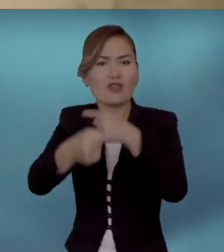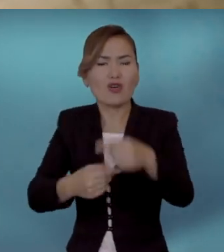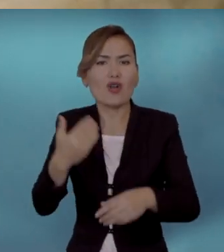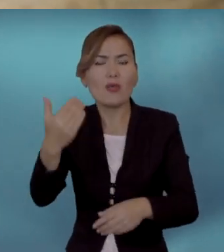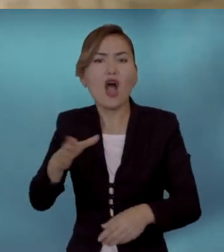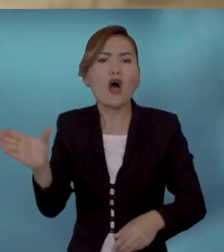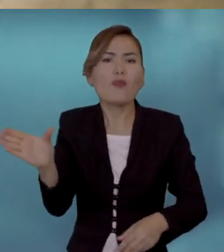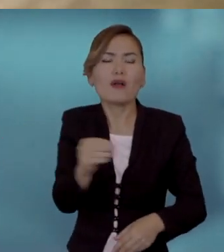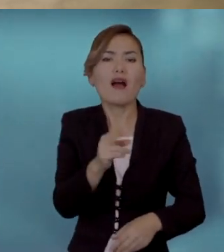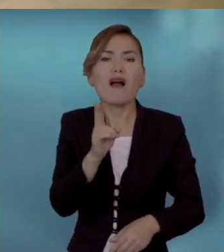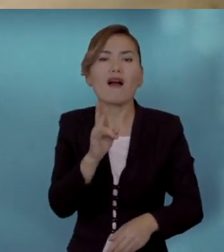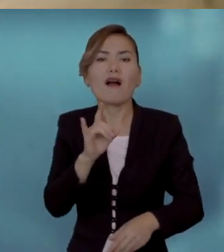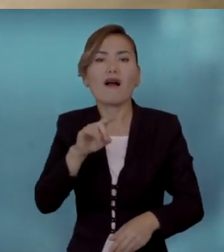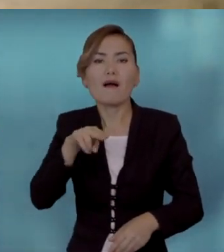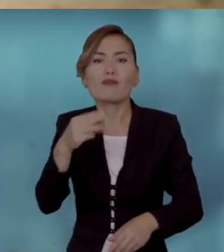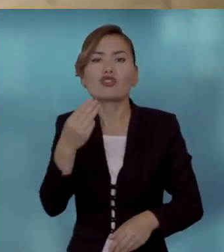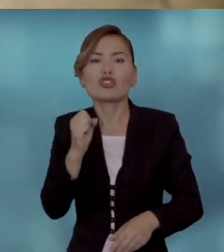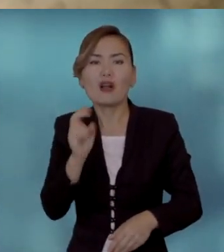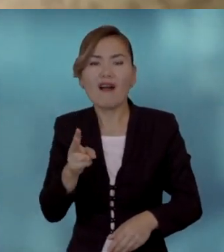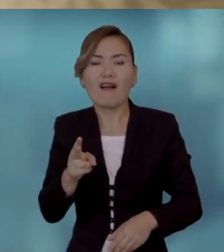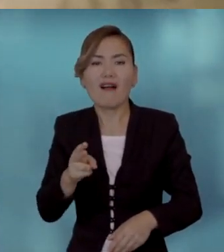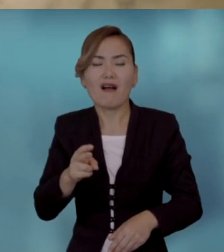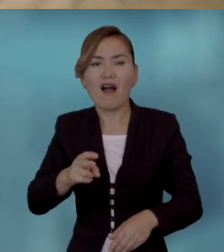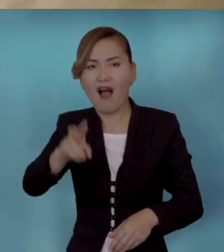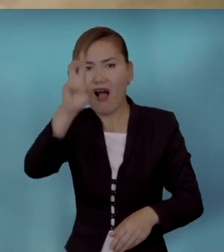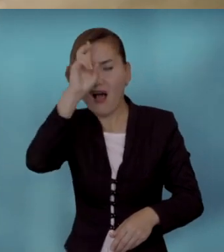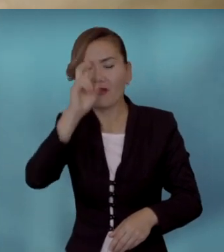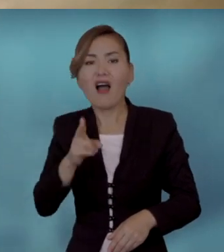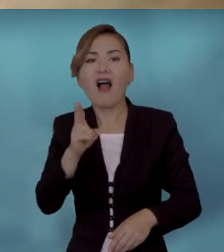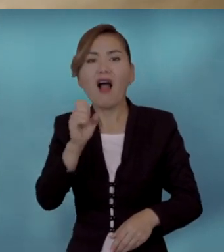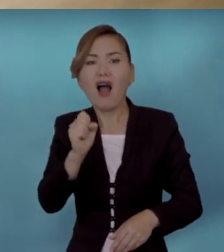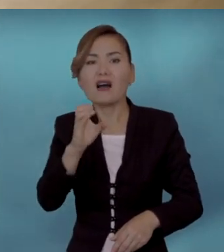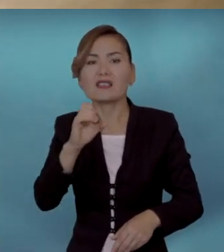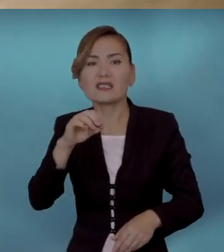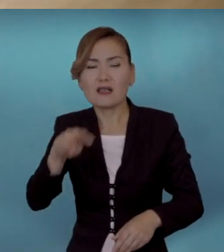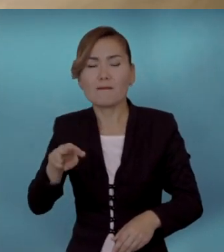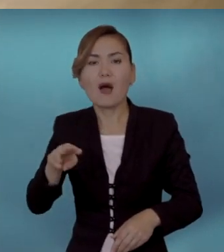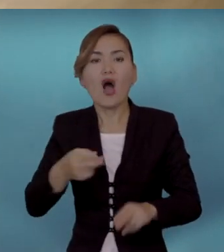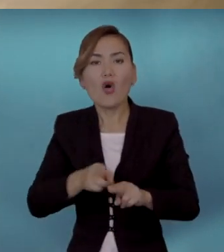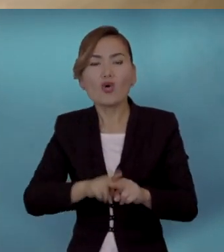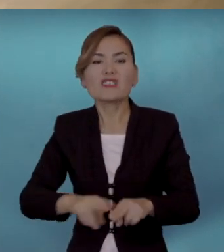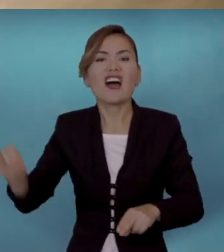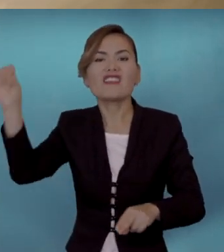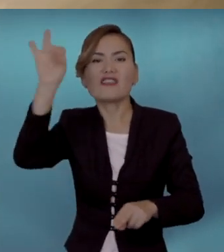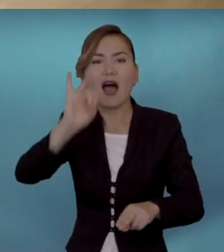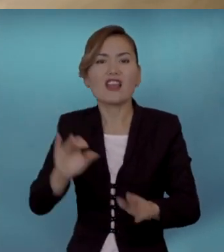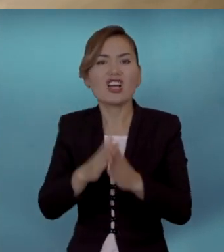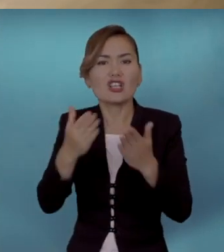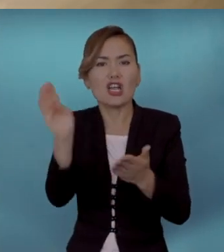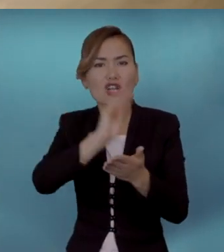Дешті Қыпшақтың ханы Қасым хан. Белгілі тарихшы Исмаил Табризидің айтуынша, Мұхаммед